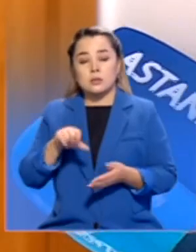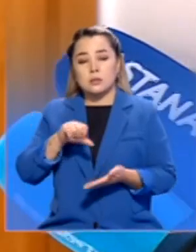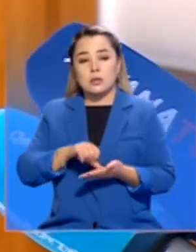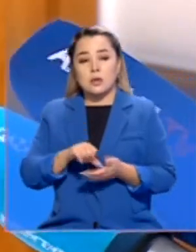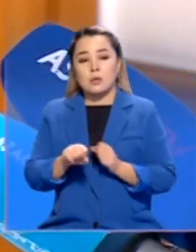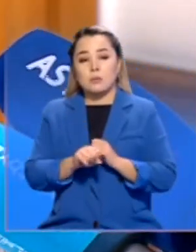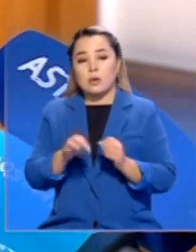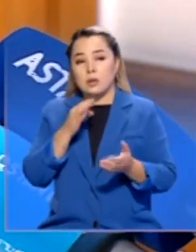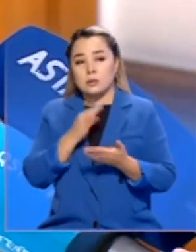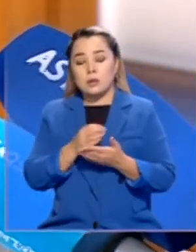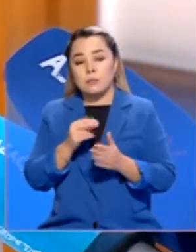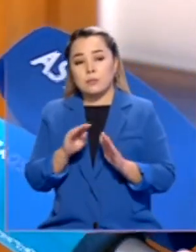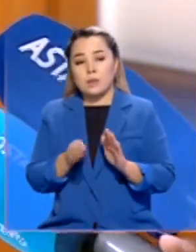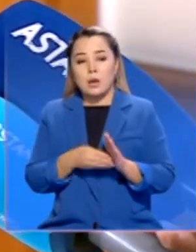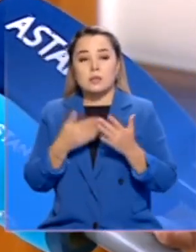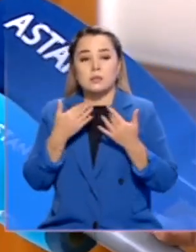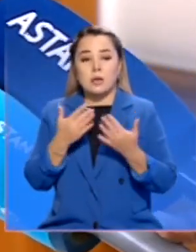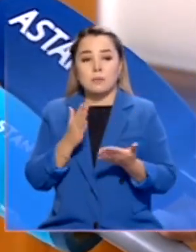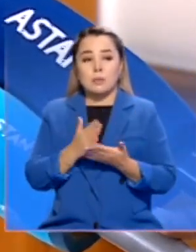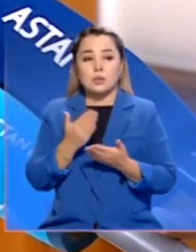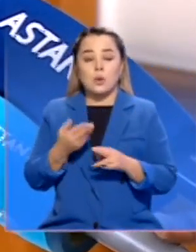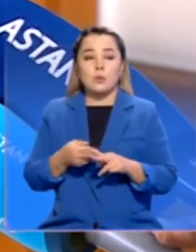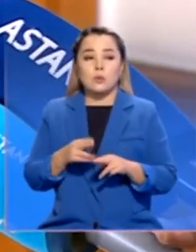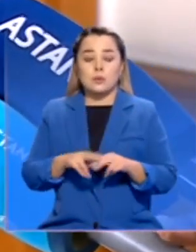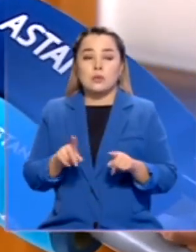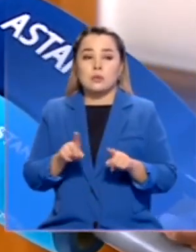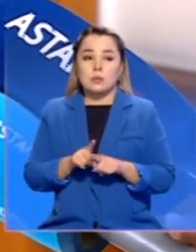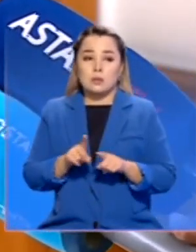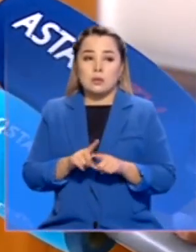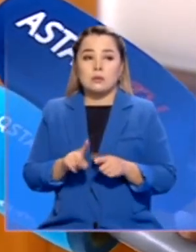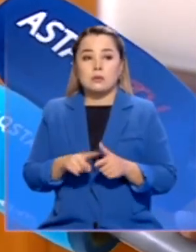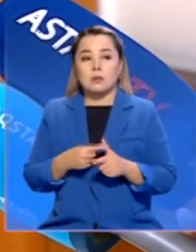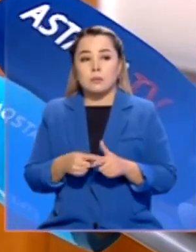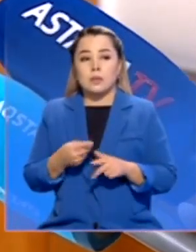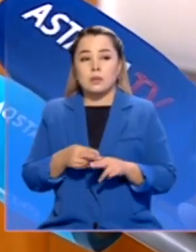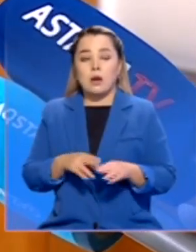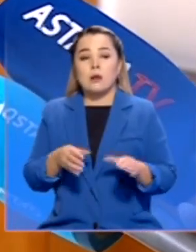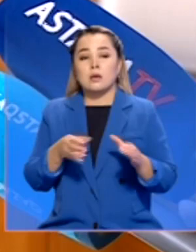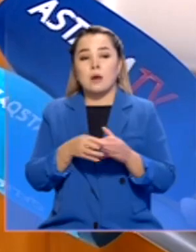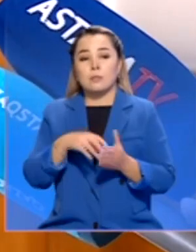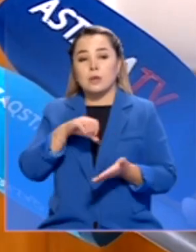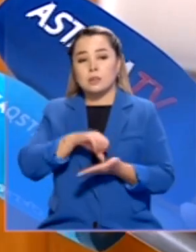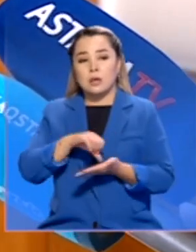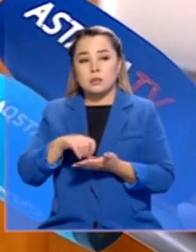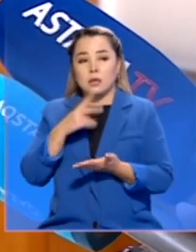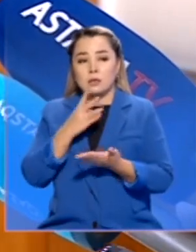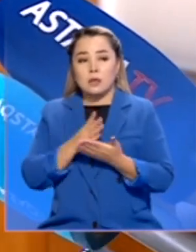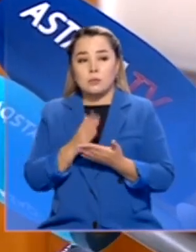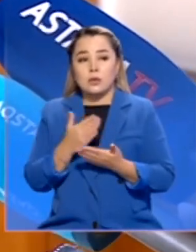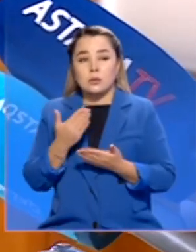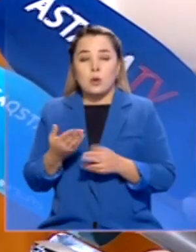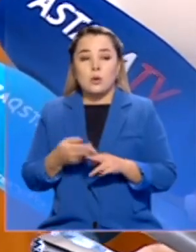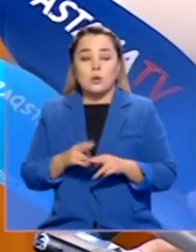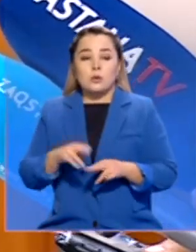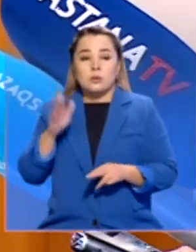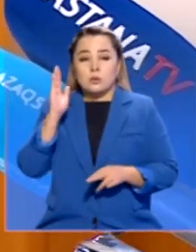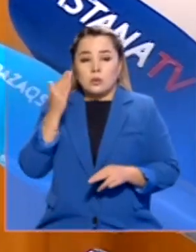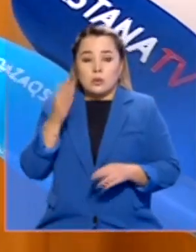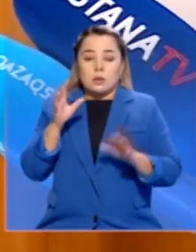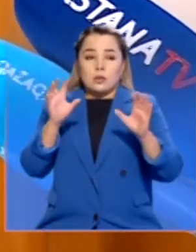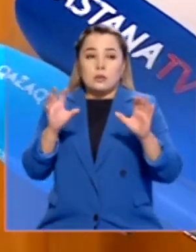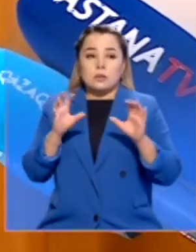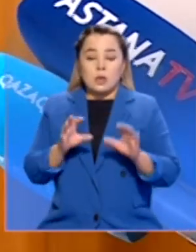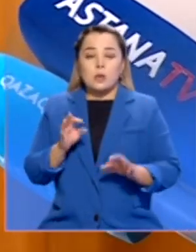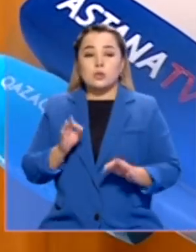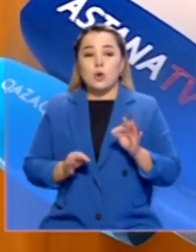болмайды. Кезінде менен пара талап етіп еді. Немесе мынадай жаңағы компаниялардың лоббисті болып еді. Яғни болашақта ол